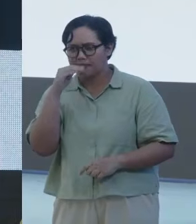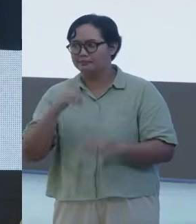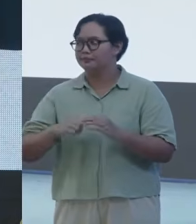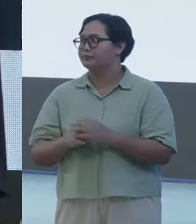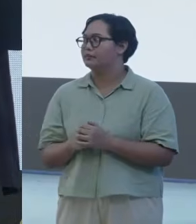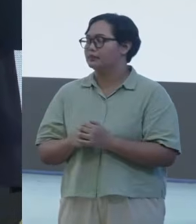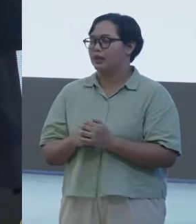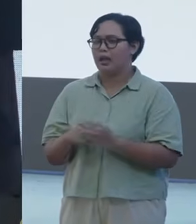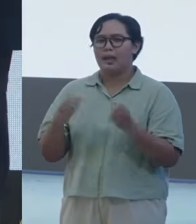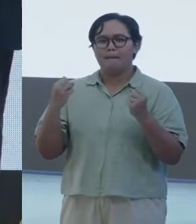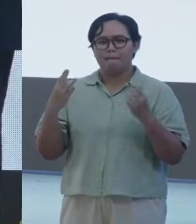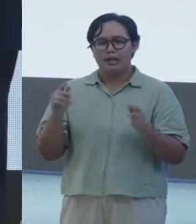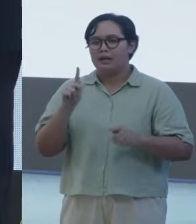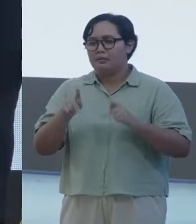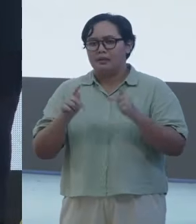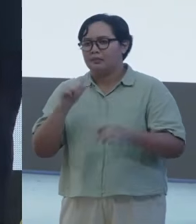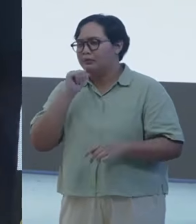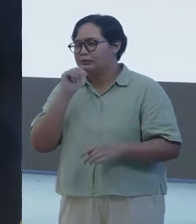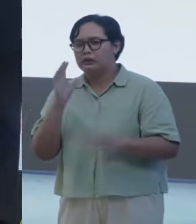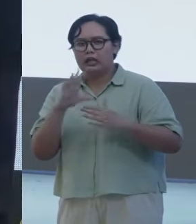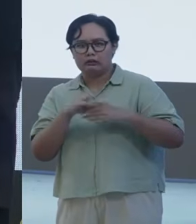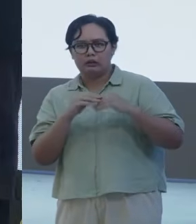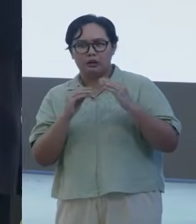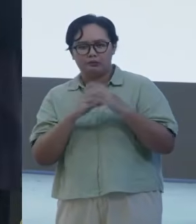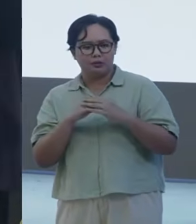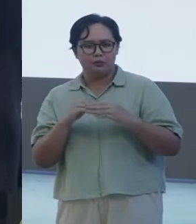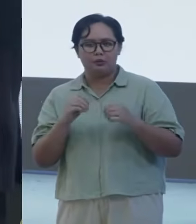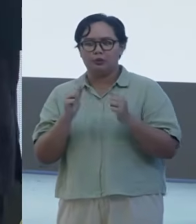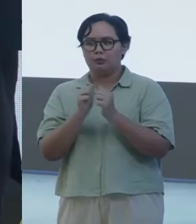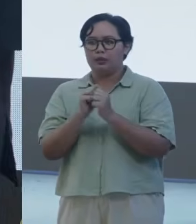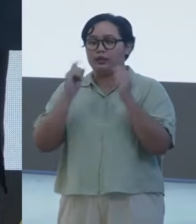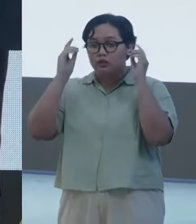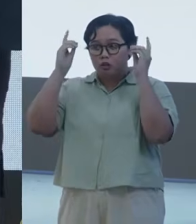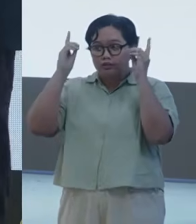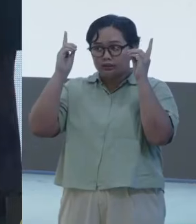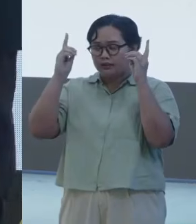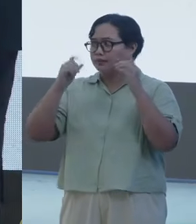komportable dyan. Parang sinasabi nila na pagka may